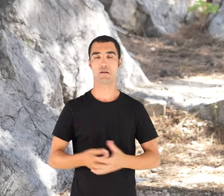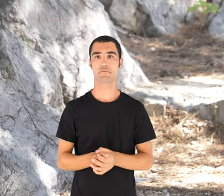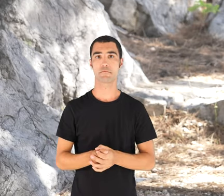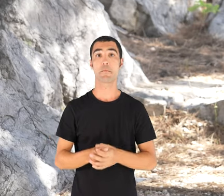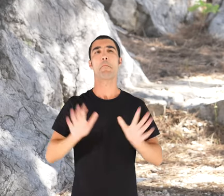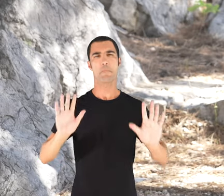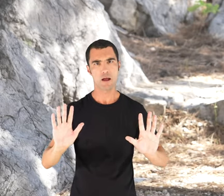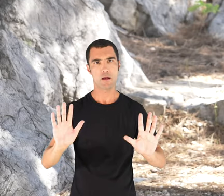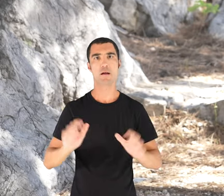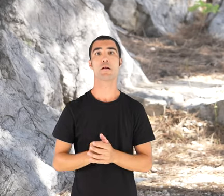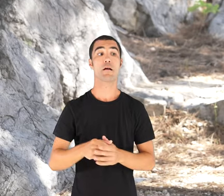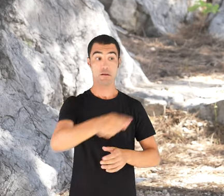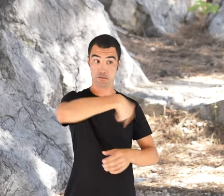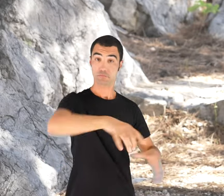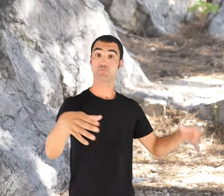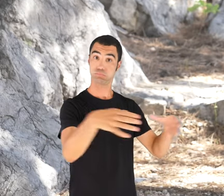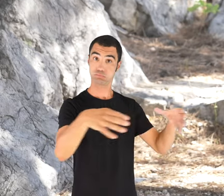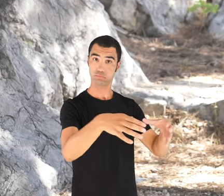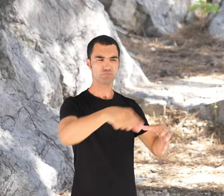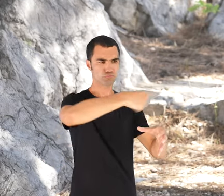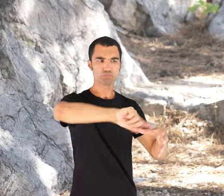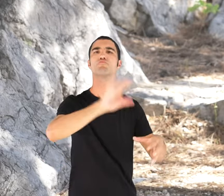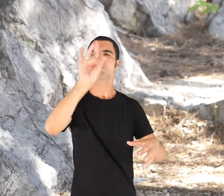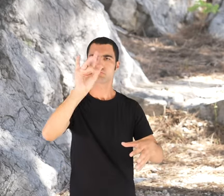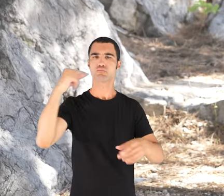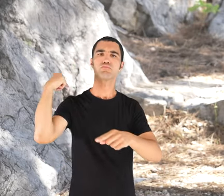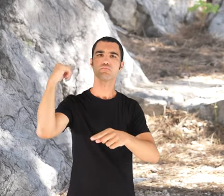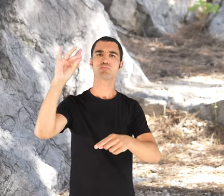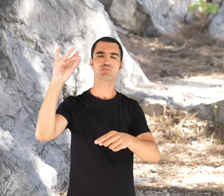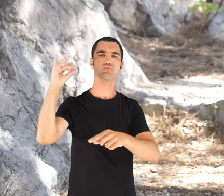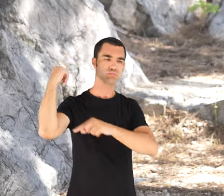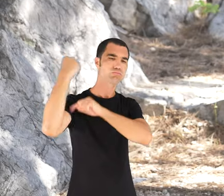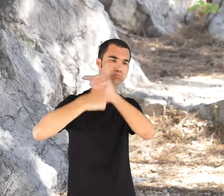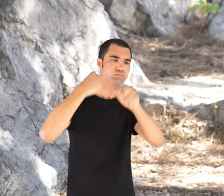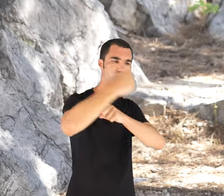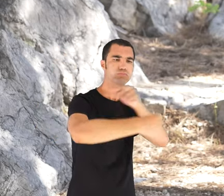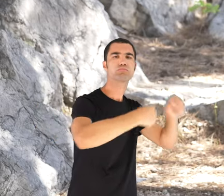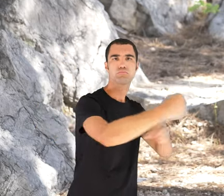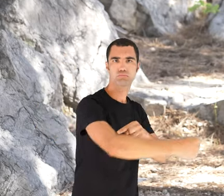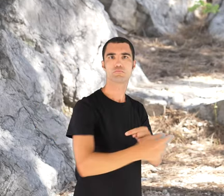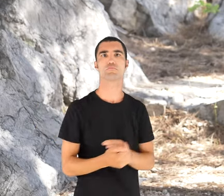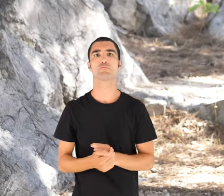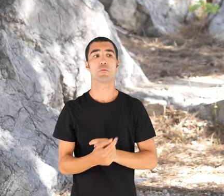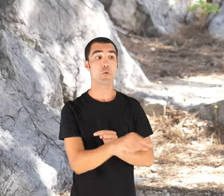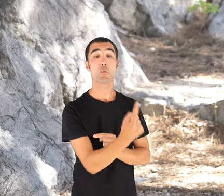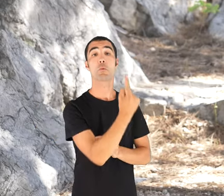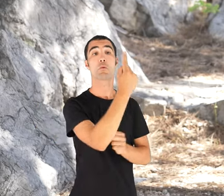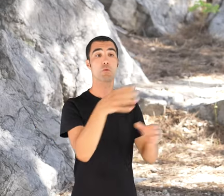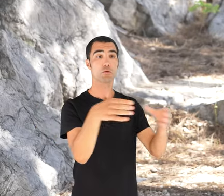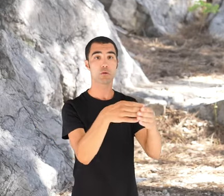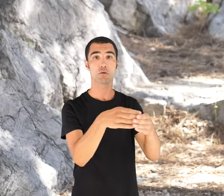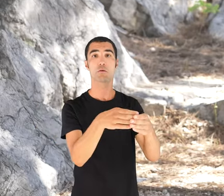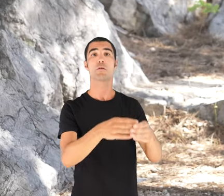canvi, els altres, tots són descendents de pescadors. Hi ha un que